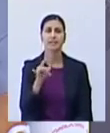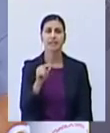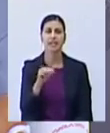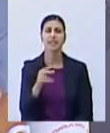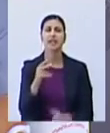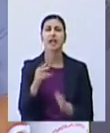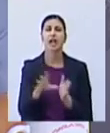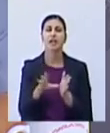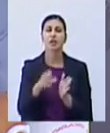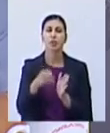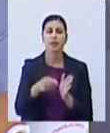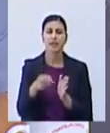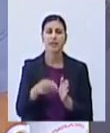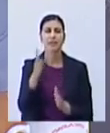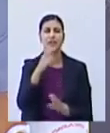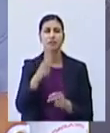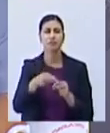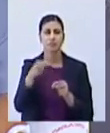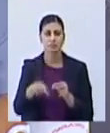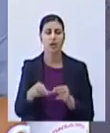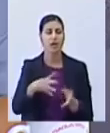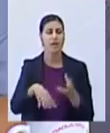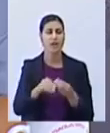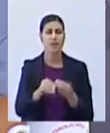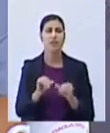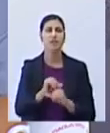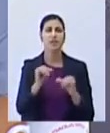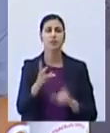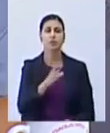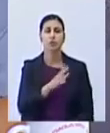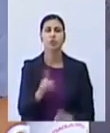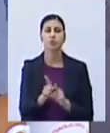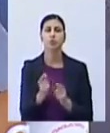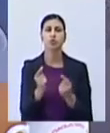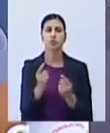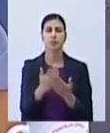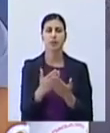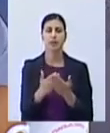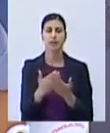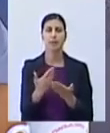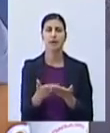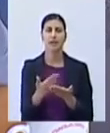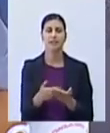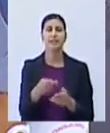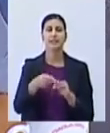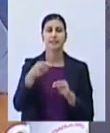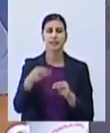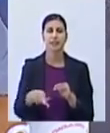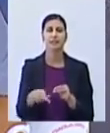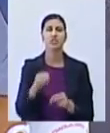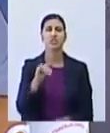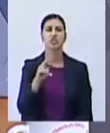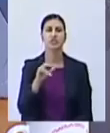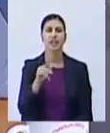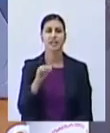se energomata, revele, hesebi, unde ai fost ratna, unde ai fost sectorul, unde ai vitar de bodis, mai ai seti de bilogul țari, hes, udo hesi, suajinua, hes,